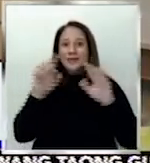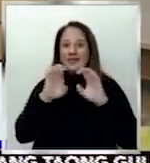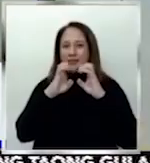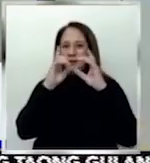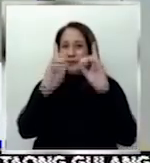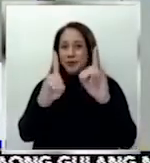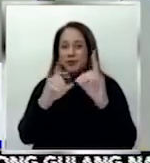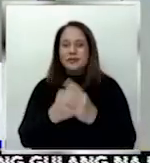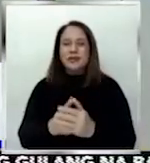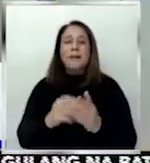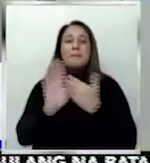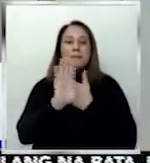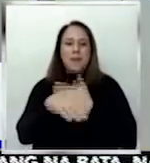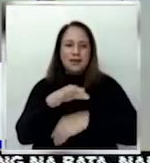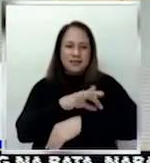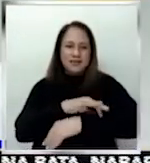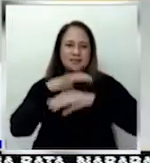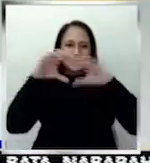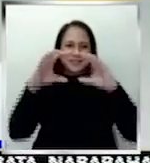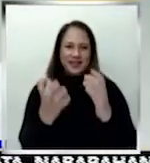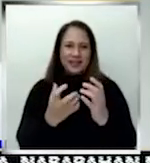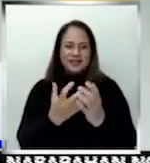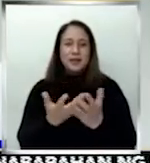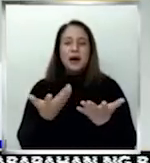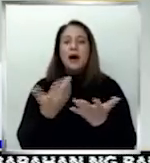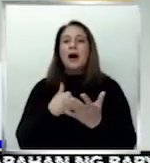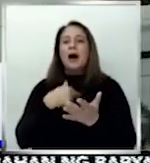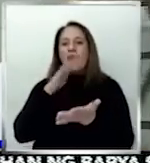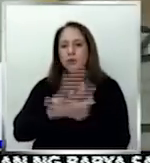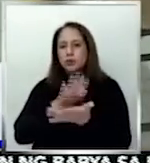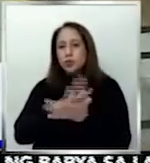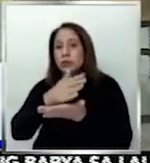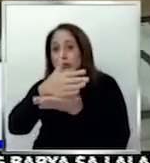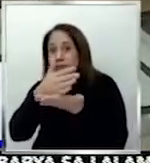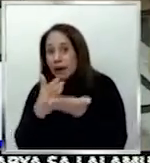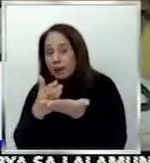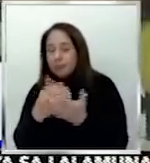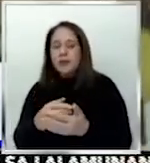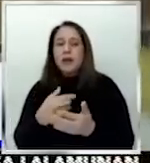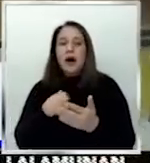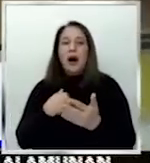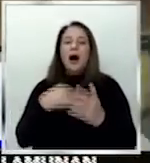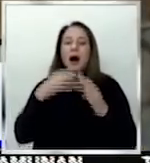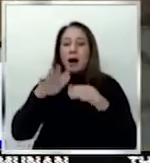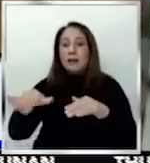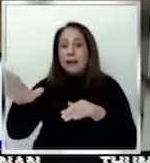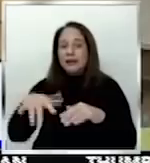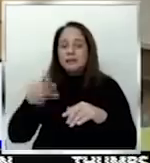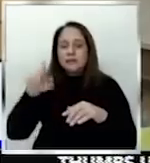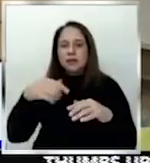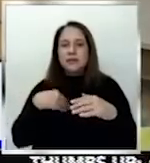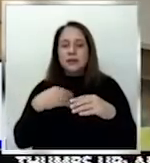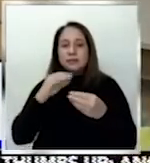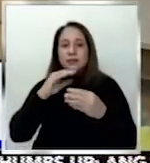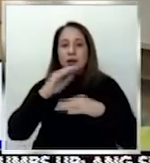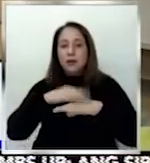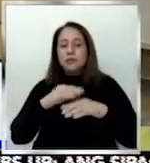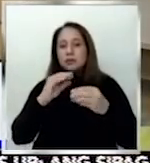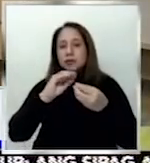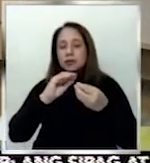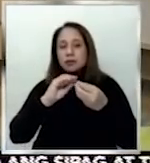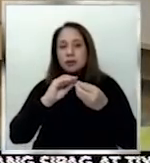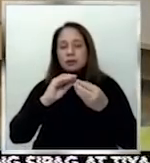ang face-to-face classes sa ilang piling eskwelahan sa mga lugar na nasa ilalim ng Alert Level 2 at 1. Will it cover